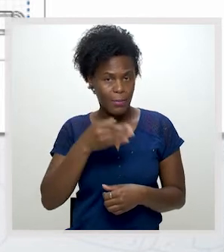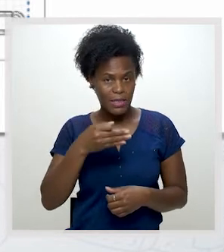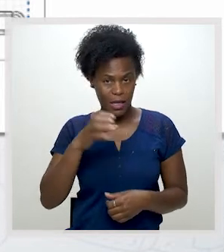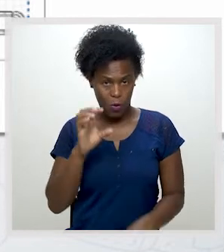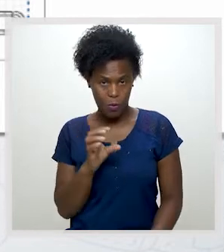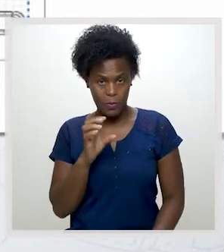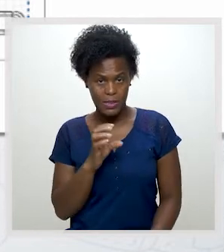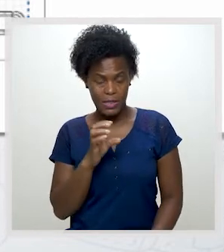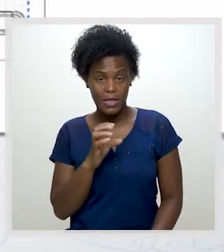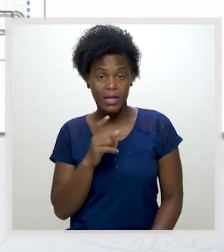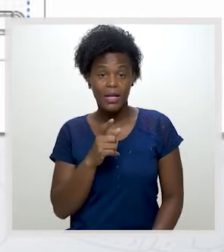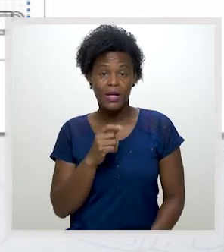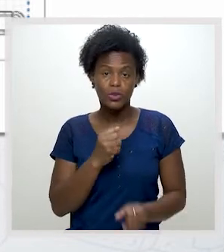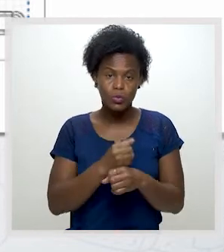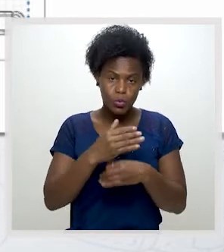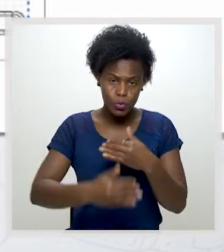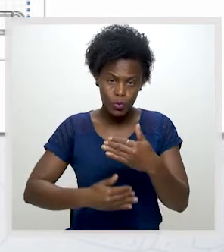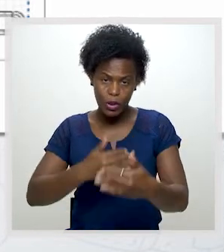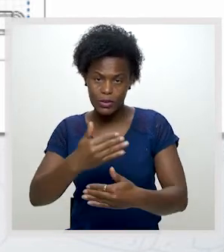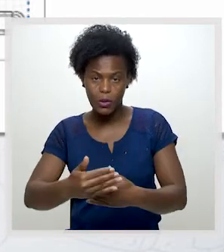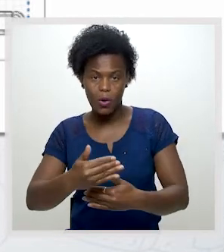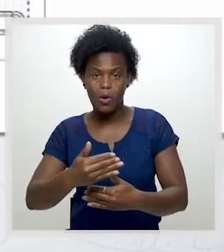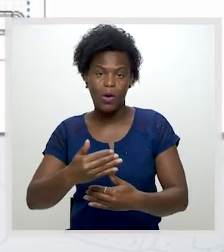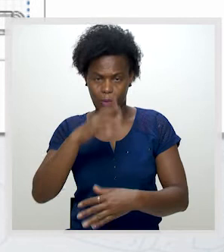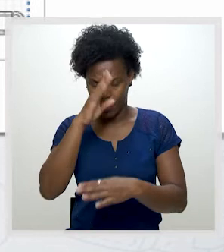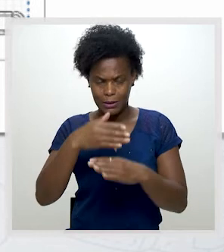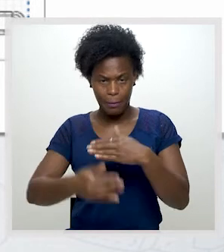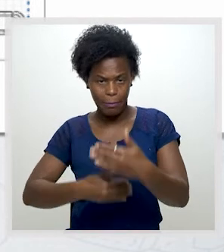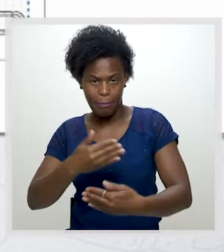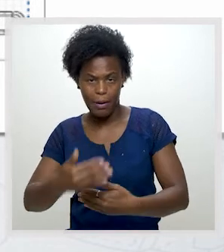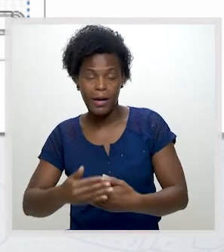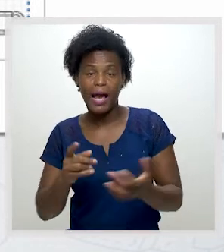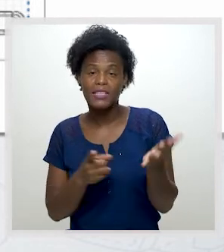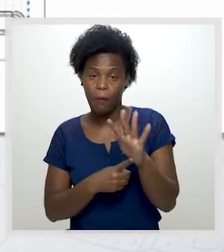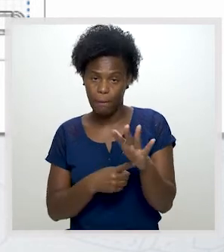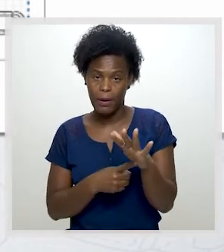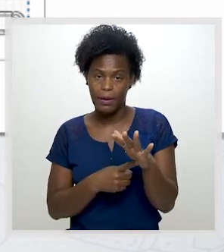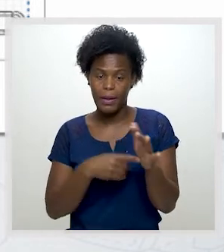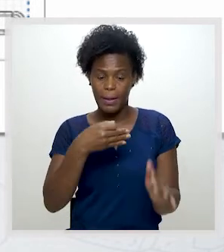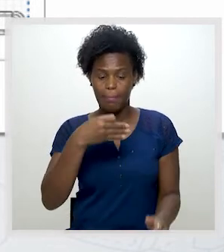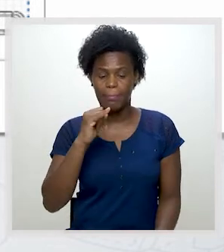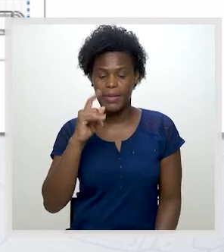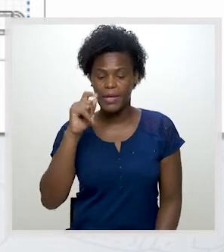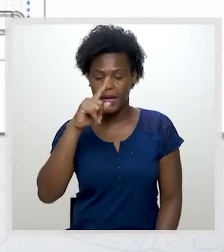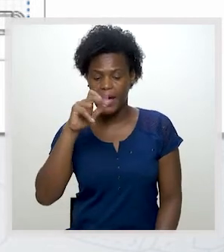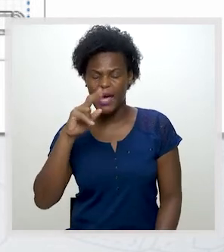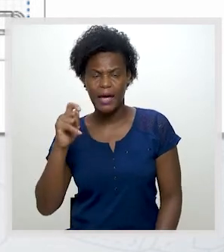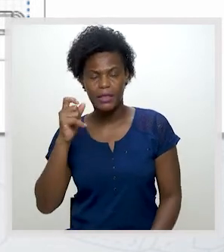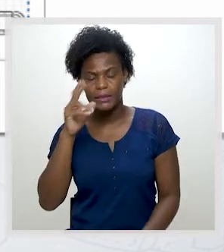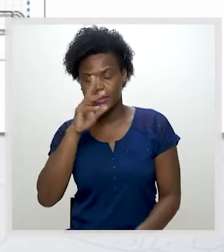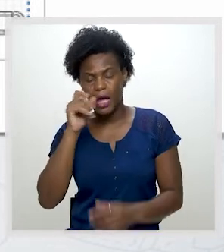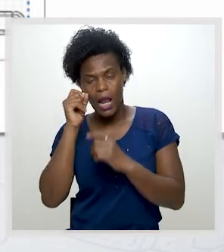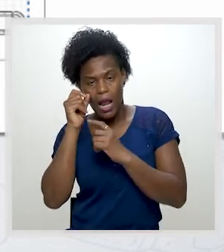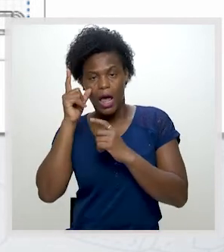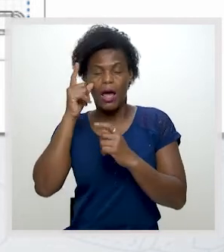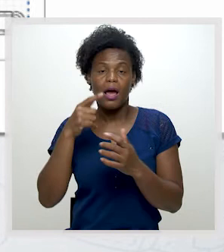composé, c'est la succession d'actions. Comme par exemple, Pierre s'est levé à 7 heures, il a pris